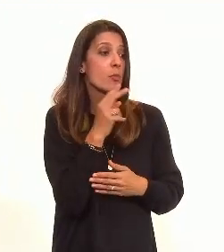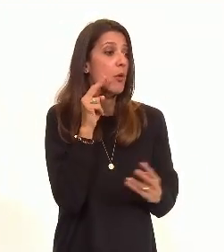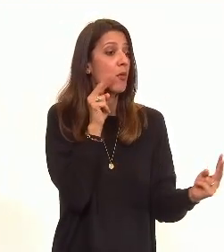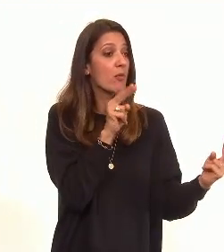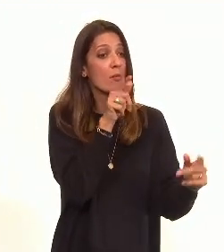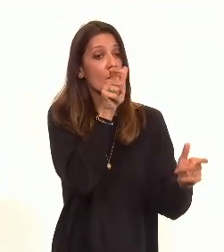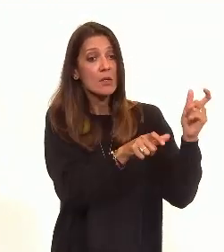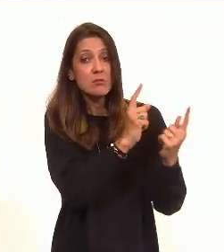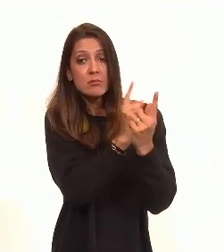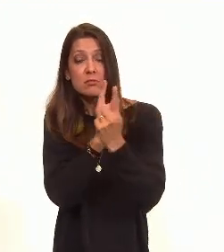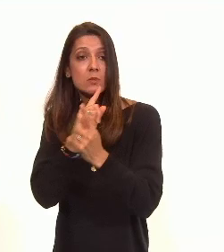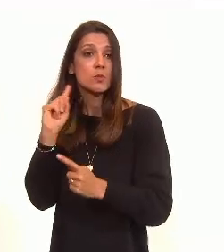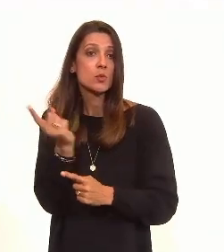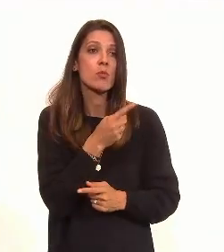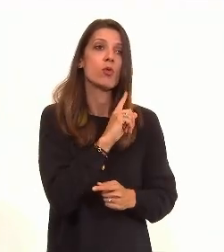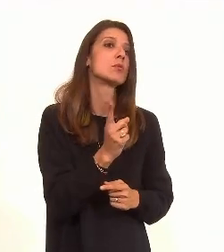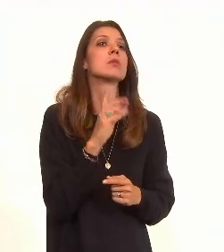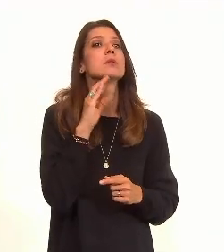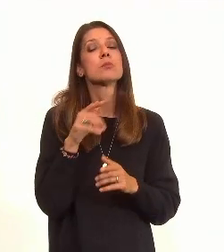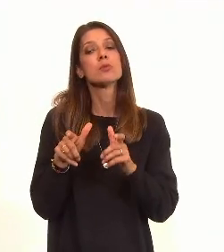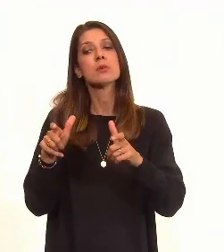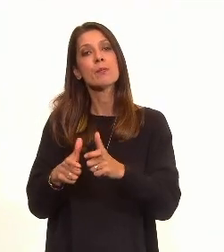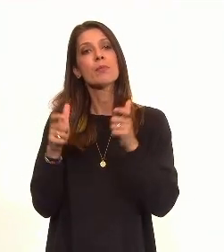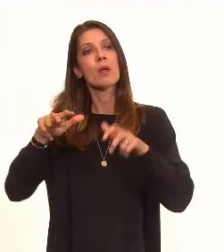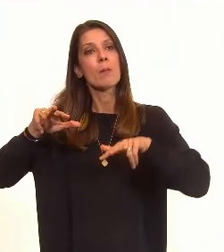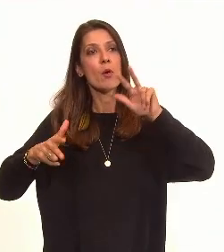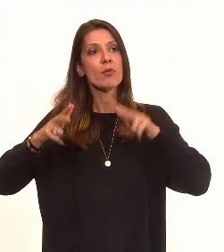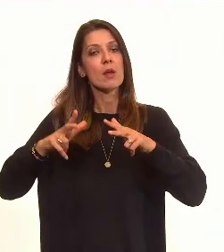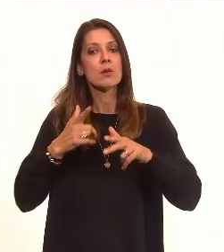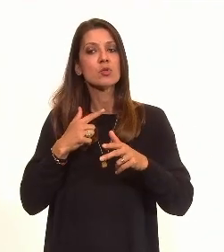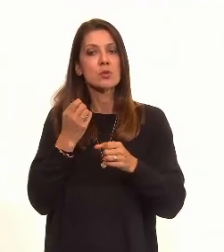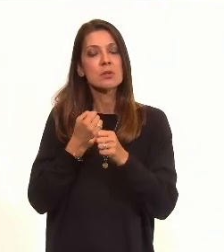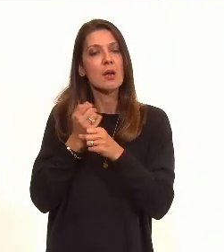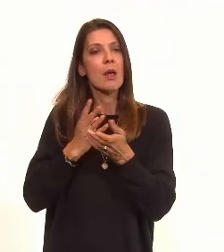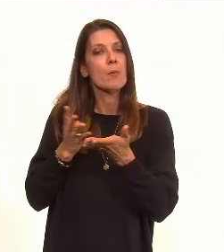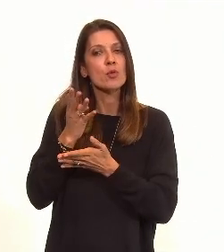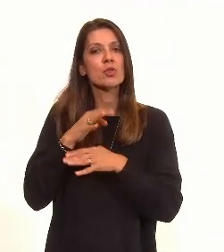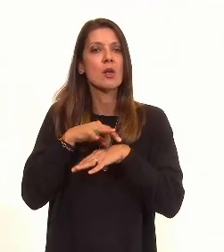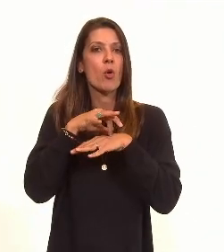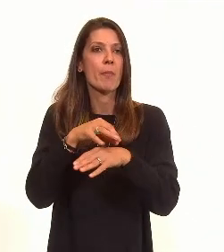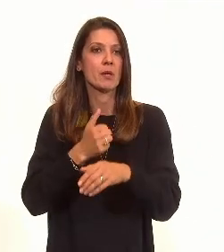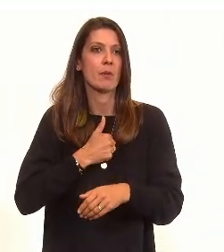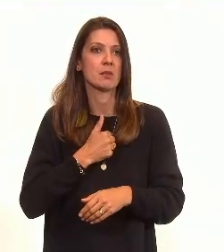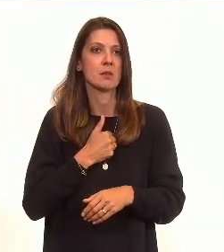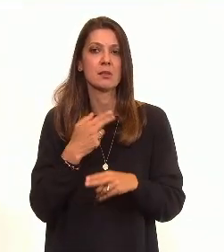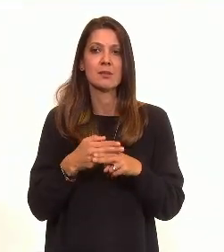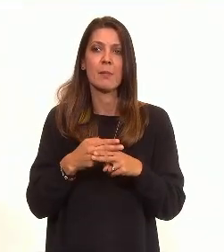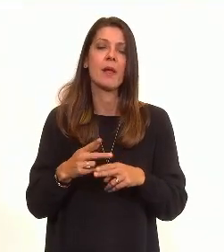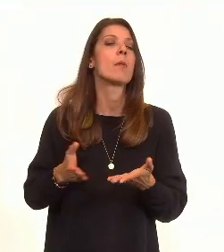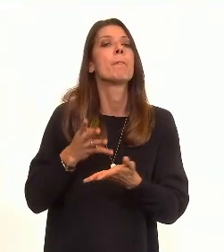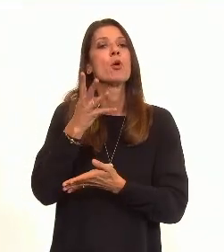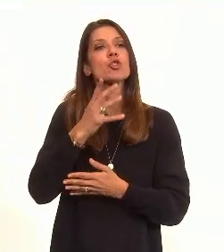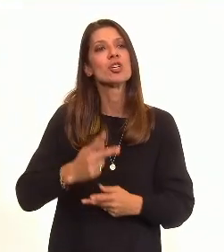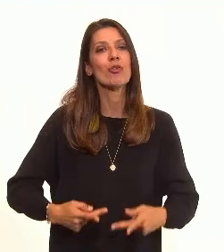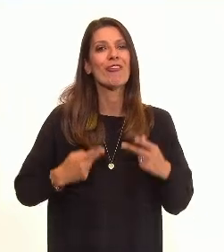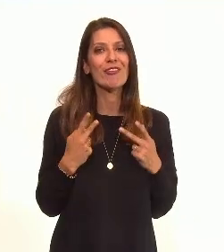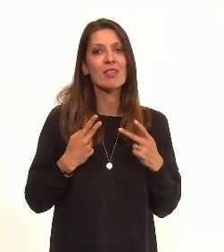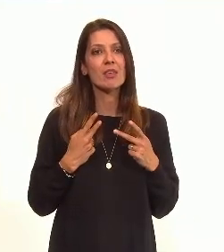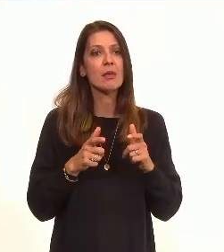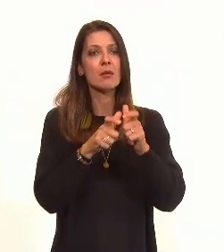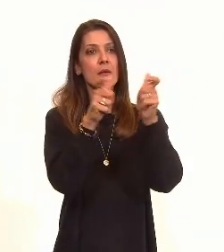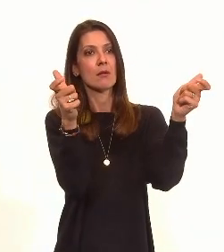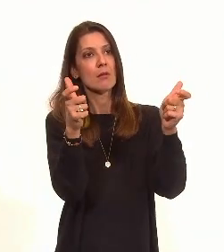et monothématiques. Du coup, on a des résidents élus qui prennent davantage la parole. On fait en sorte que la